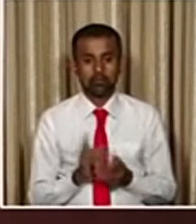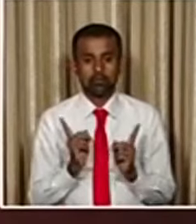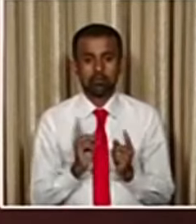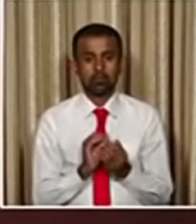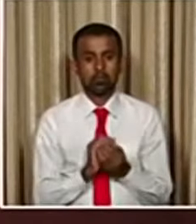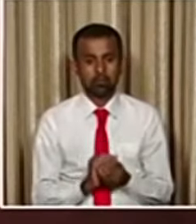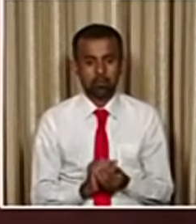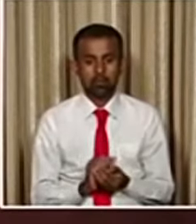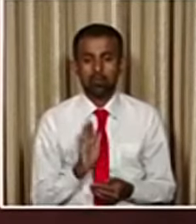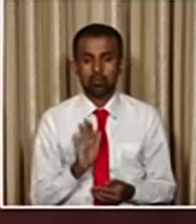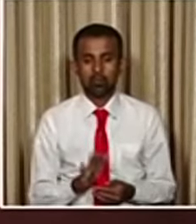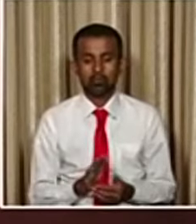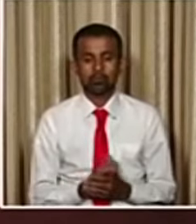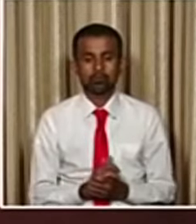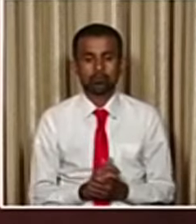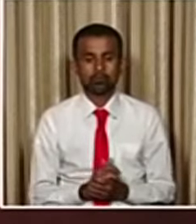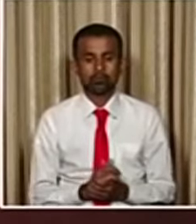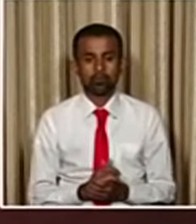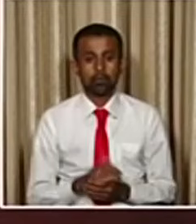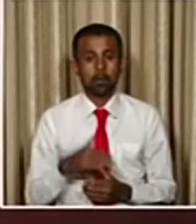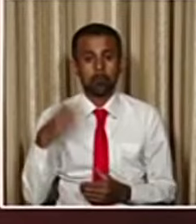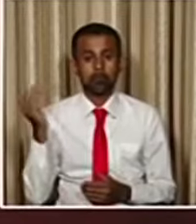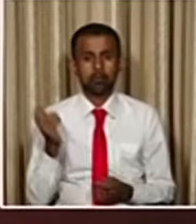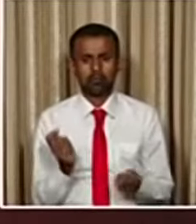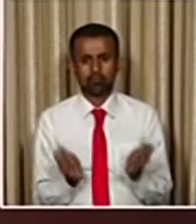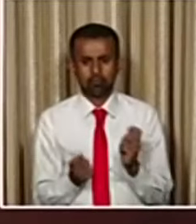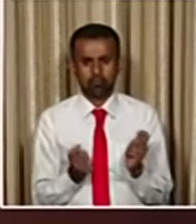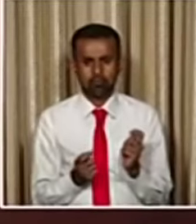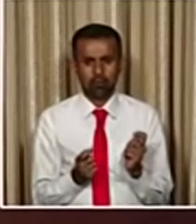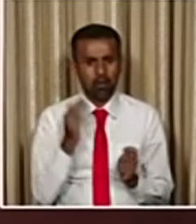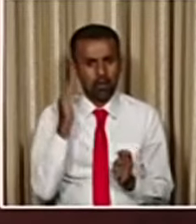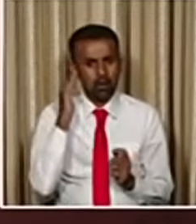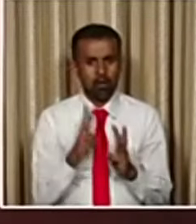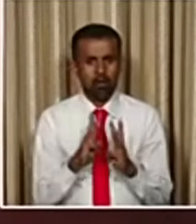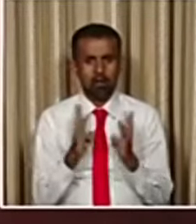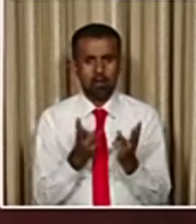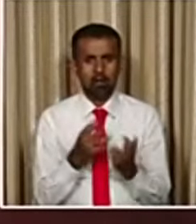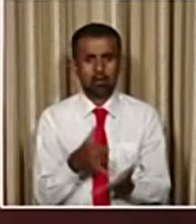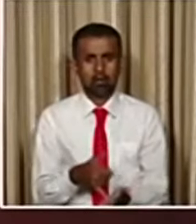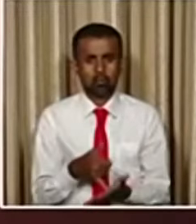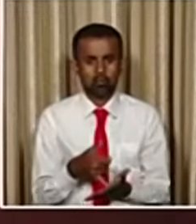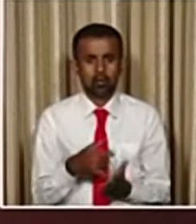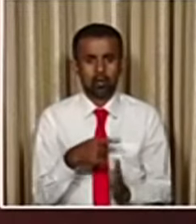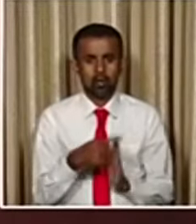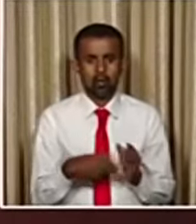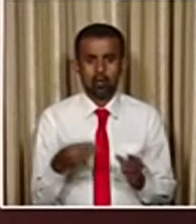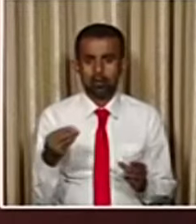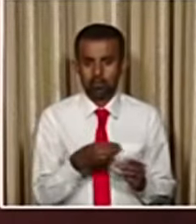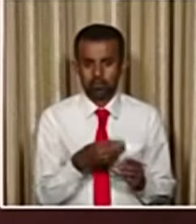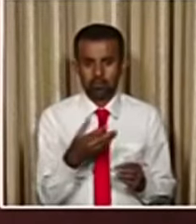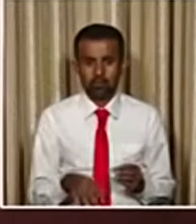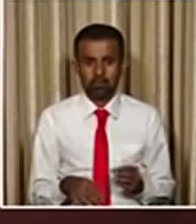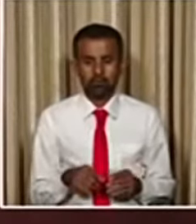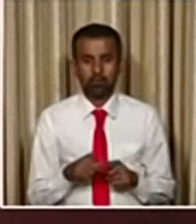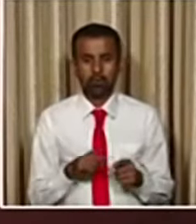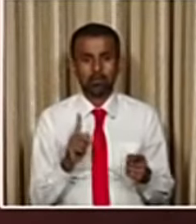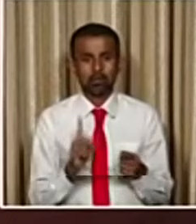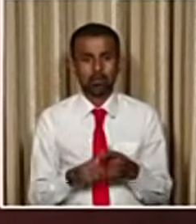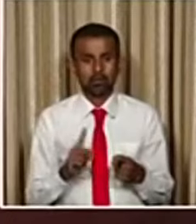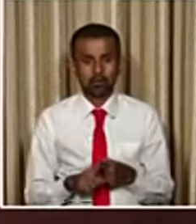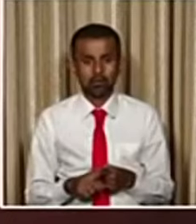ಕ್ರೀಡಾಂಗಣ ಆರಕ್ಷಾ ಕರಗನ್ನೋನೆ ಇವಾಗೆ ಪಿಟ ಟೂರ್ನಮೆಂಟ್ಸ್ ಕೂಡ ಮೈತ್ರ ಕಾಂತಾ ಲೋಕ ಕುಶಲಾನೆ ಲಂಕಾವಟೇನೋ ಇದು ಇವಾಗೆ